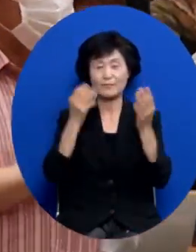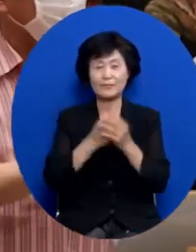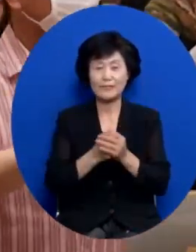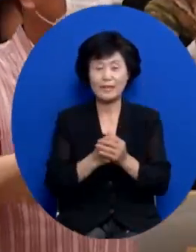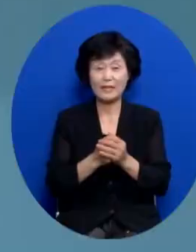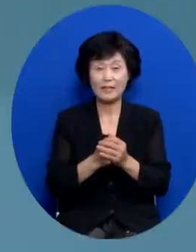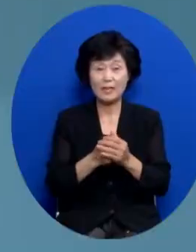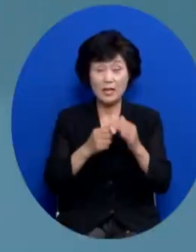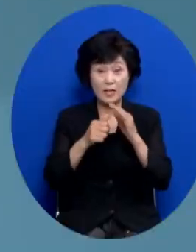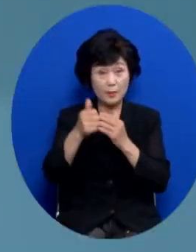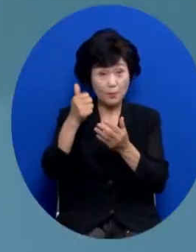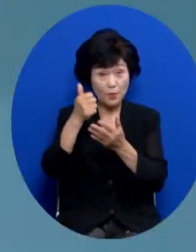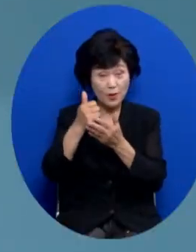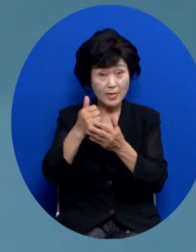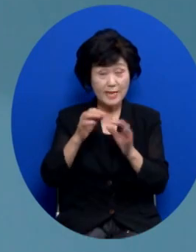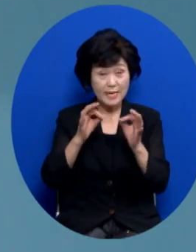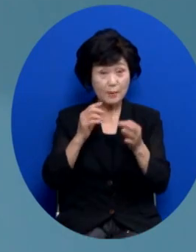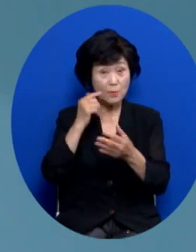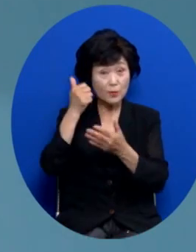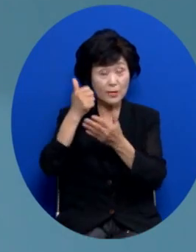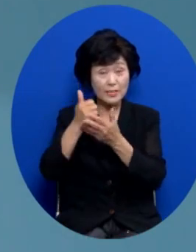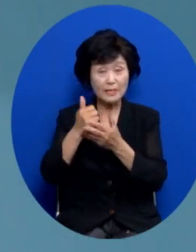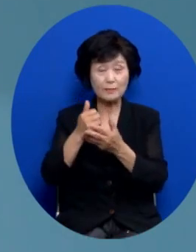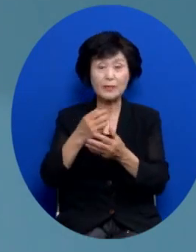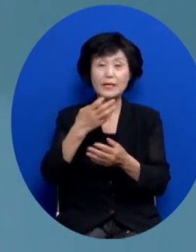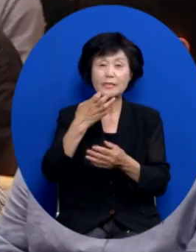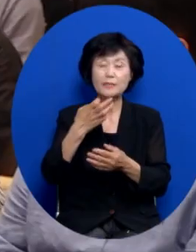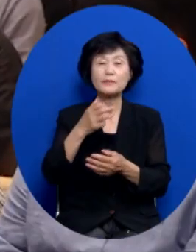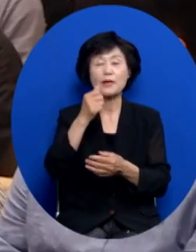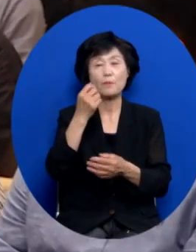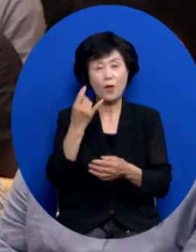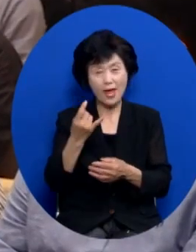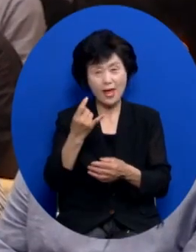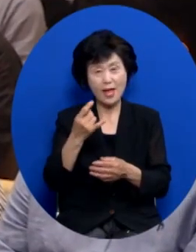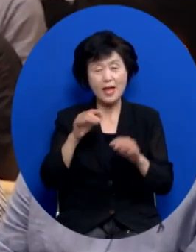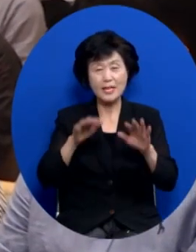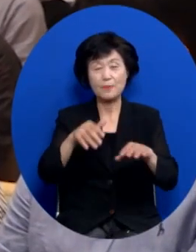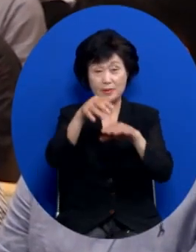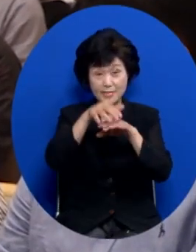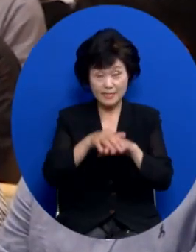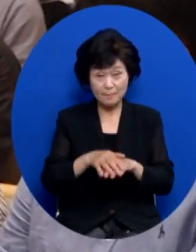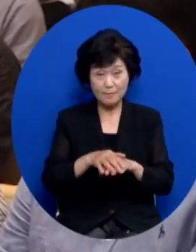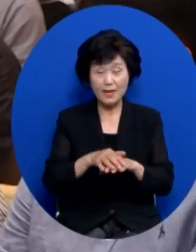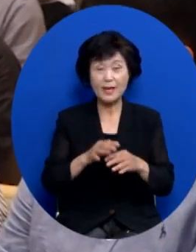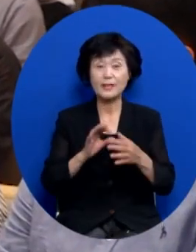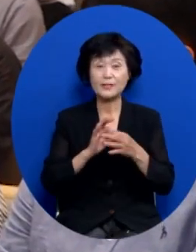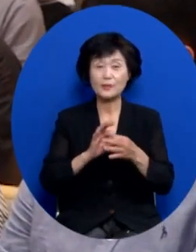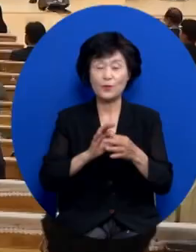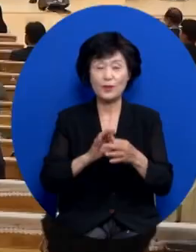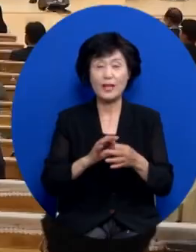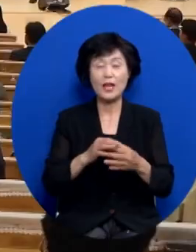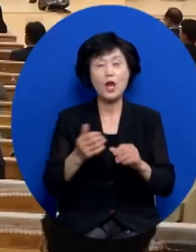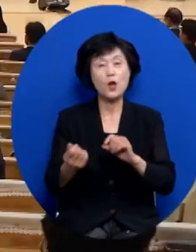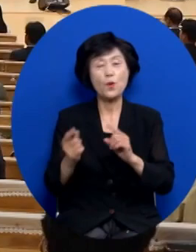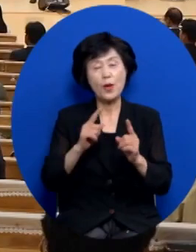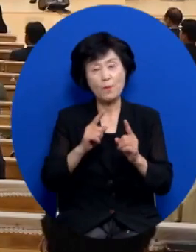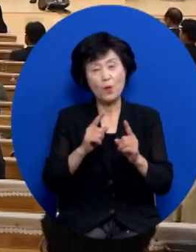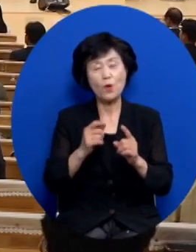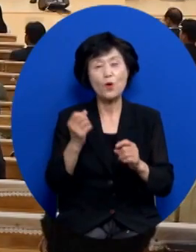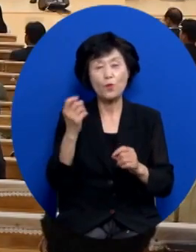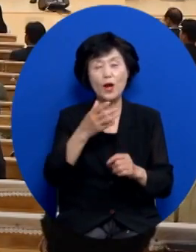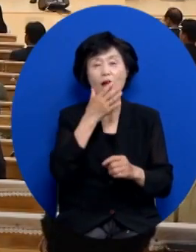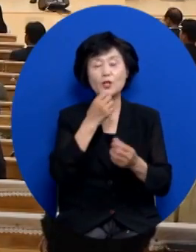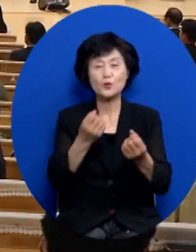광기현 대표회장 김효민 목사는 13회를 맞는 이번 집회를 통해 회복의 은혜를 누리고 광주를 새롭게